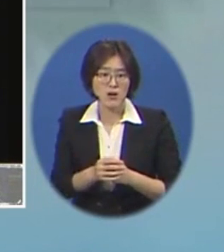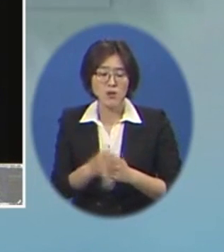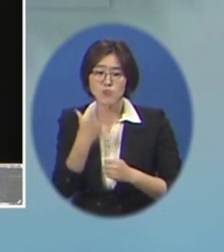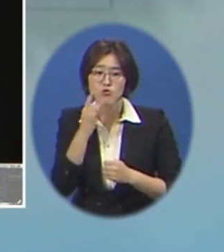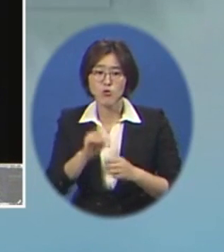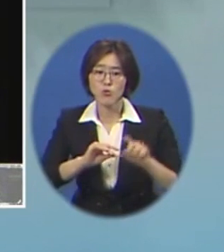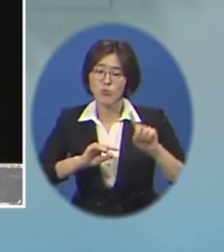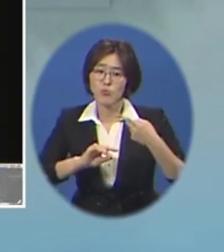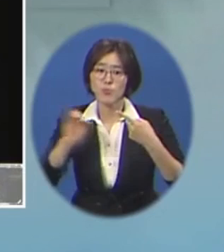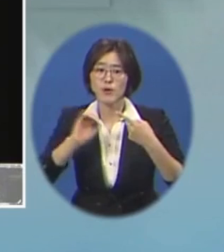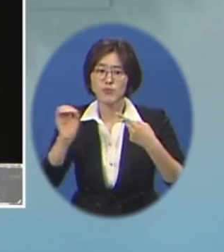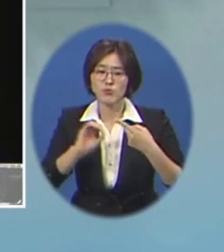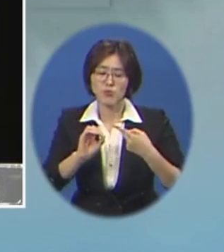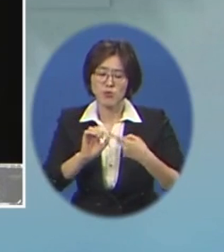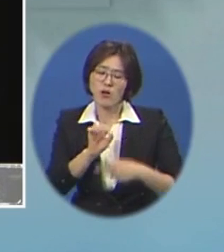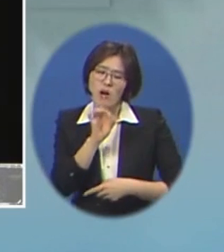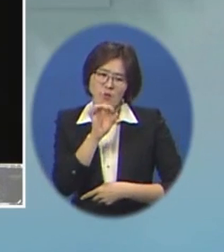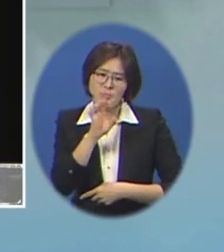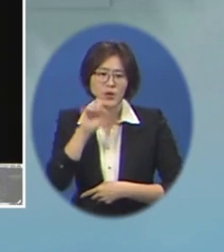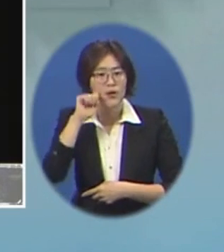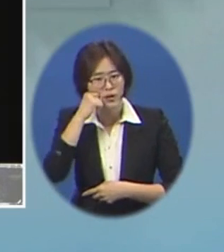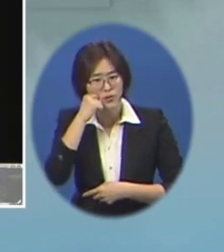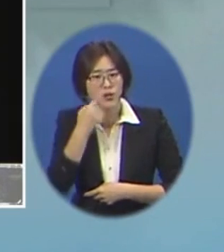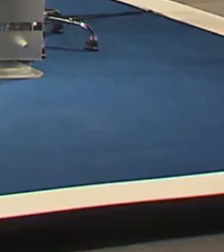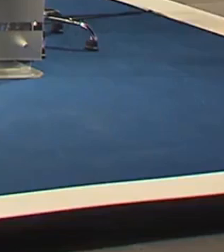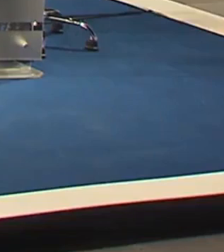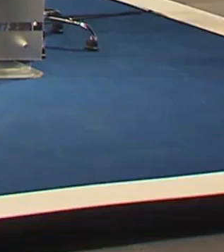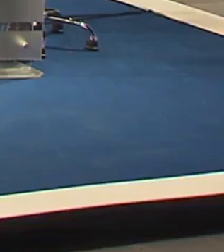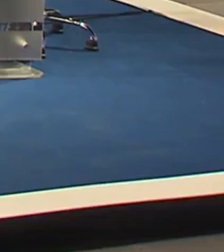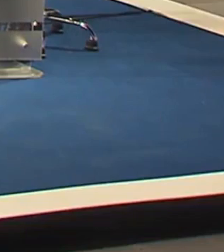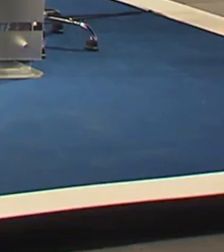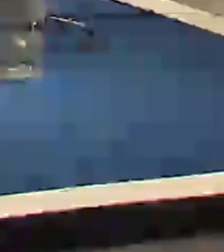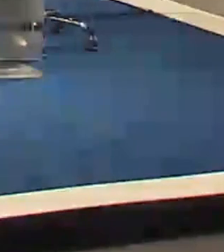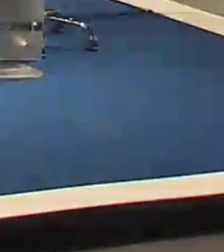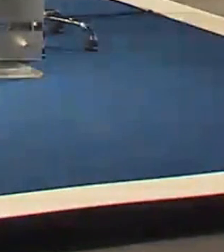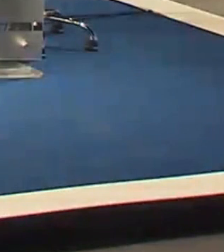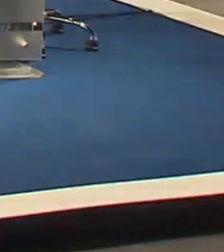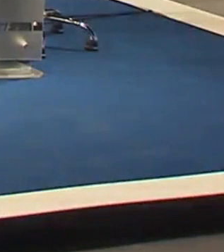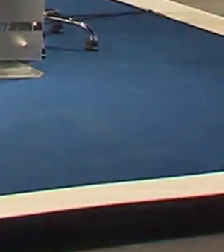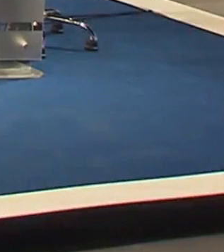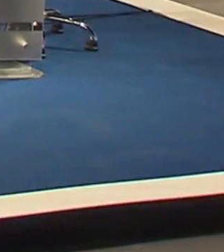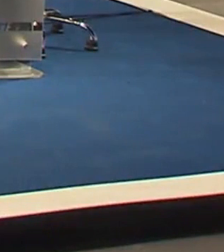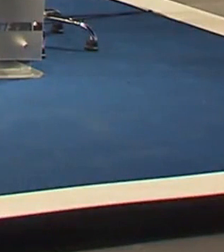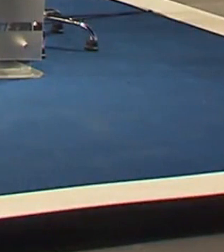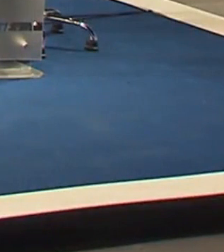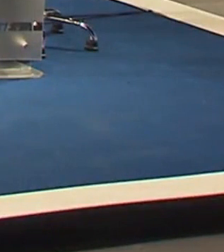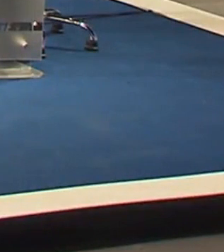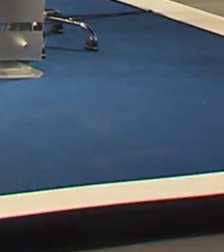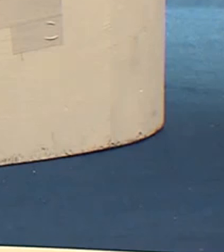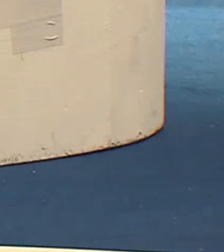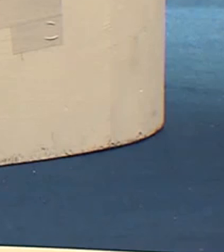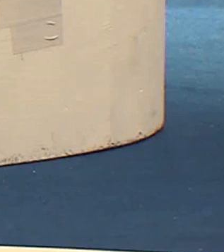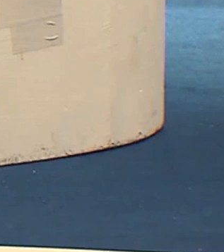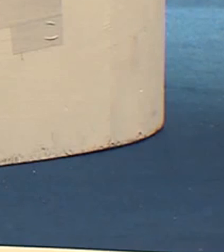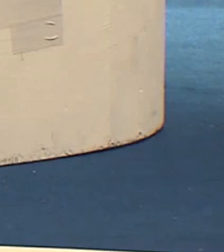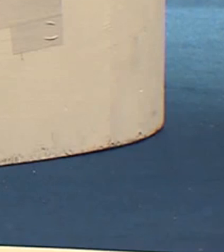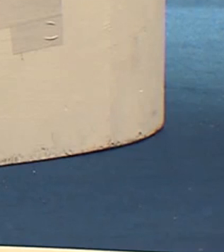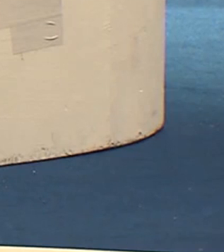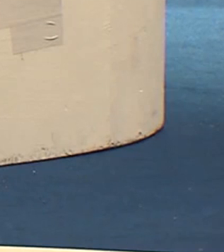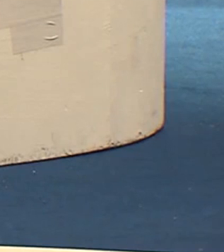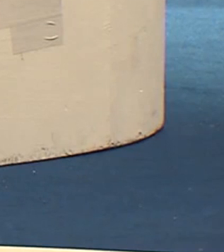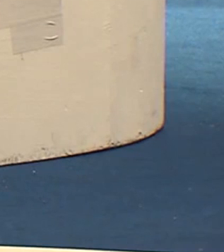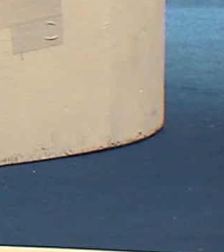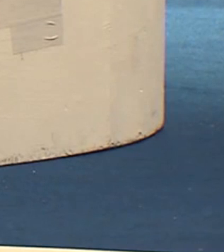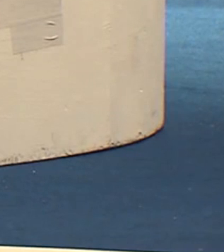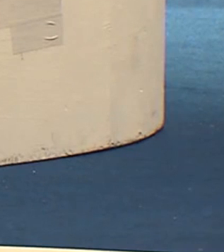찬성 하신 분들도 있습니다 그 분들 마음 충분히 다스려 가면서 설득 공약이 부실하다 현실성이 떨어진다 등 상대 후보